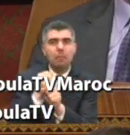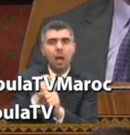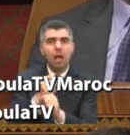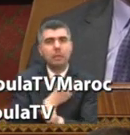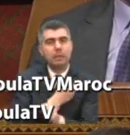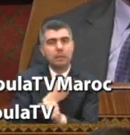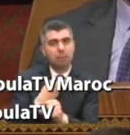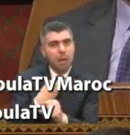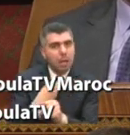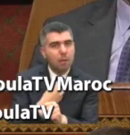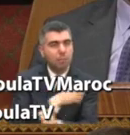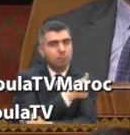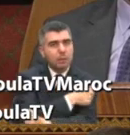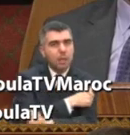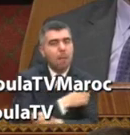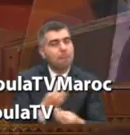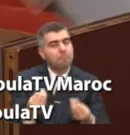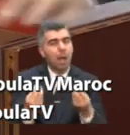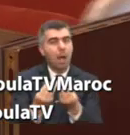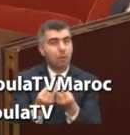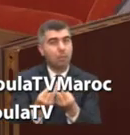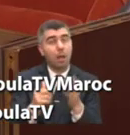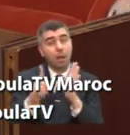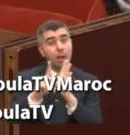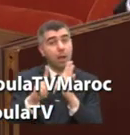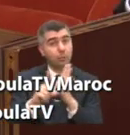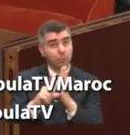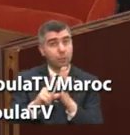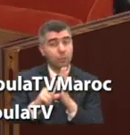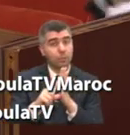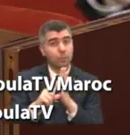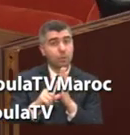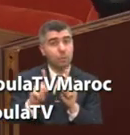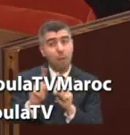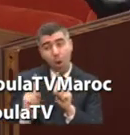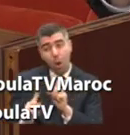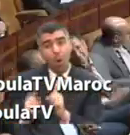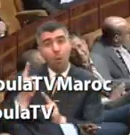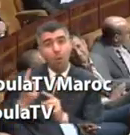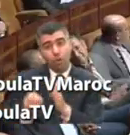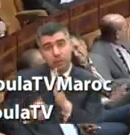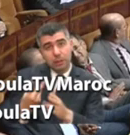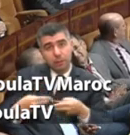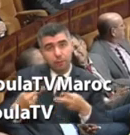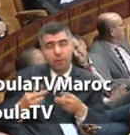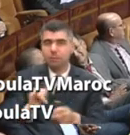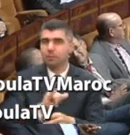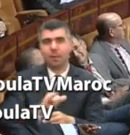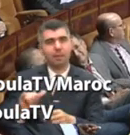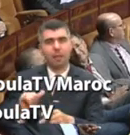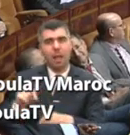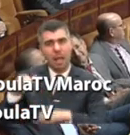المهنيين الصحيين والمزاولين فيها. هذا القانون هذا ماشي يلاه وليد اليوم، كاين عمره ما